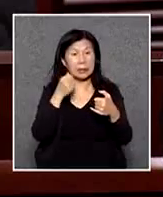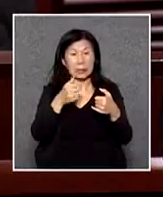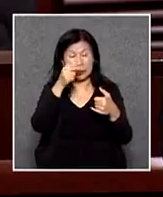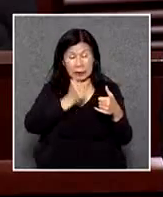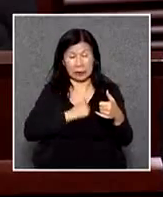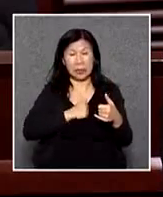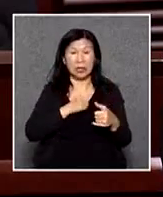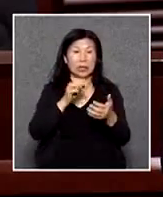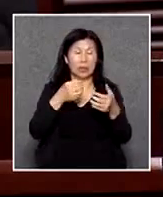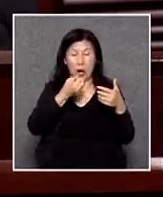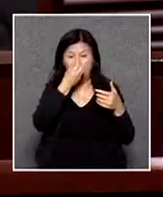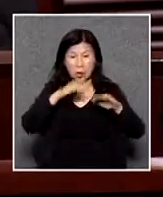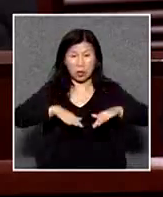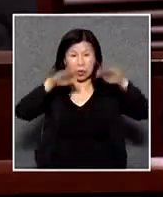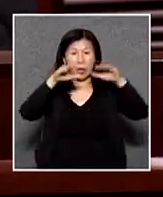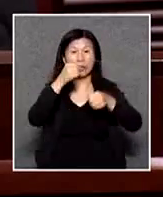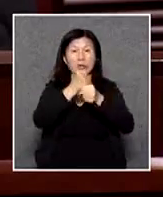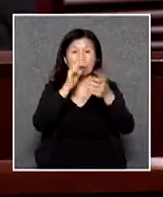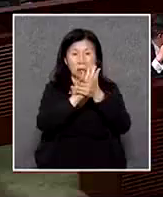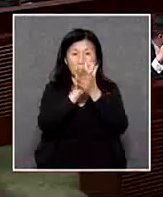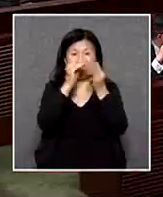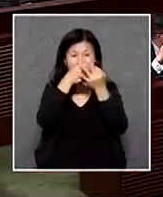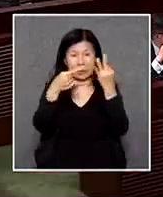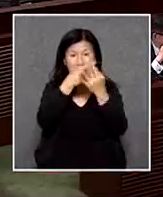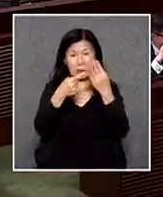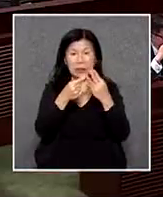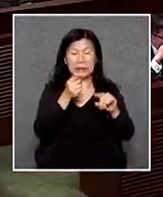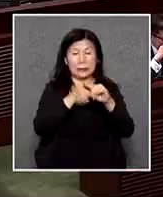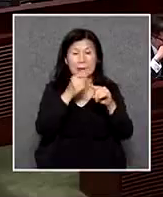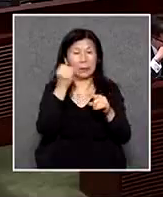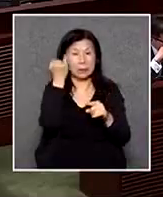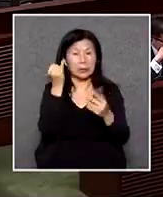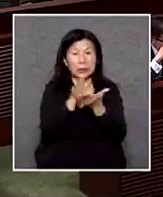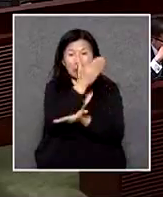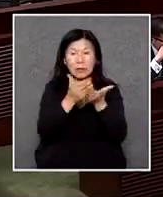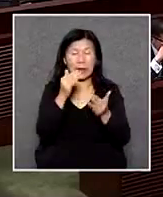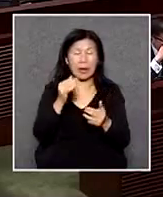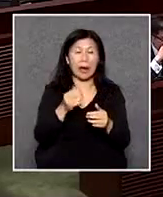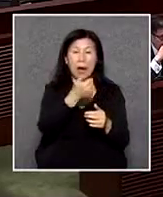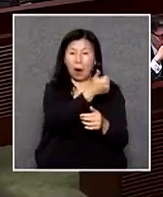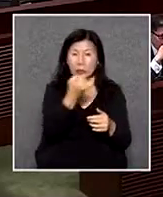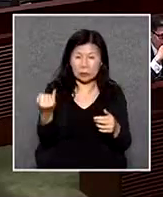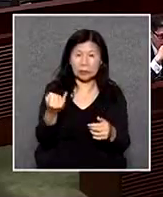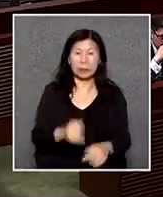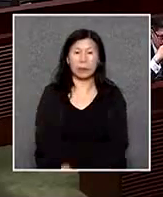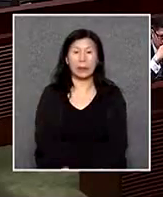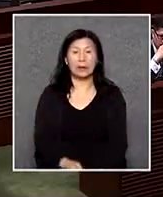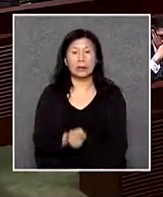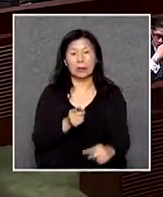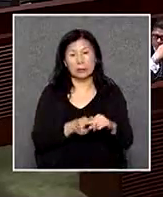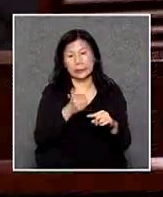員，如果告訴我們不懂分黑白是非的，我是有痛